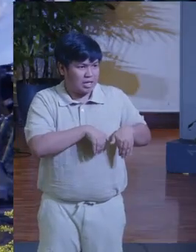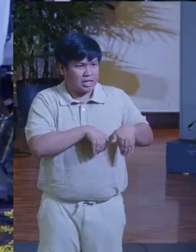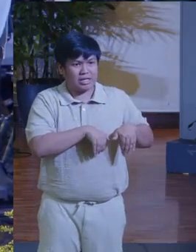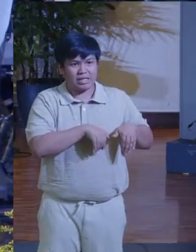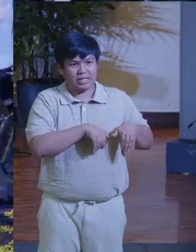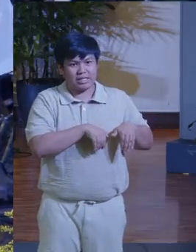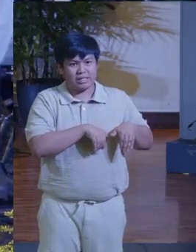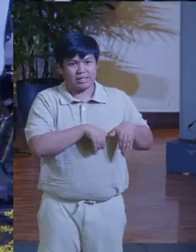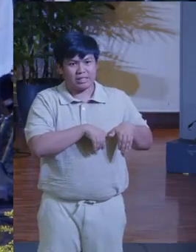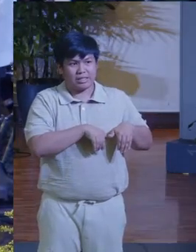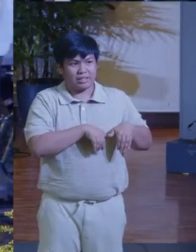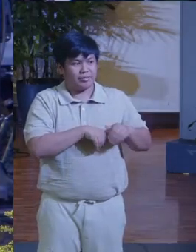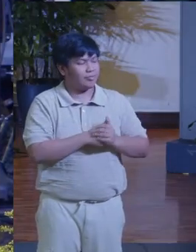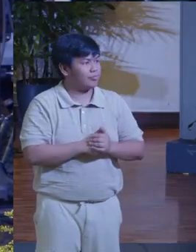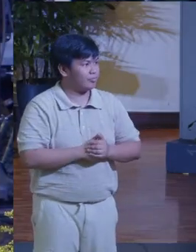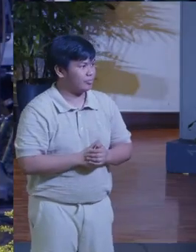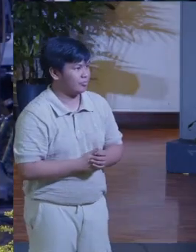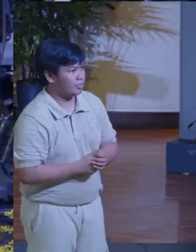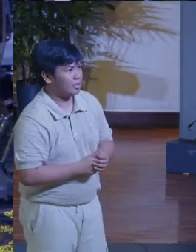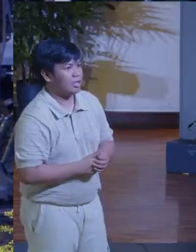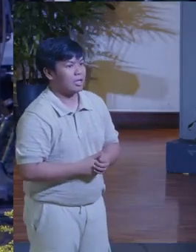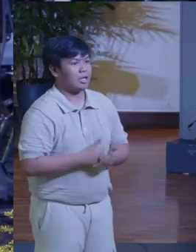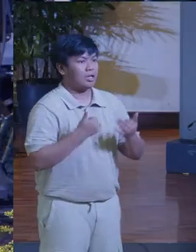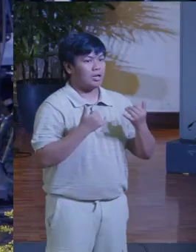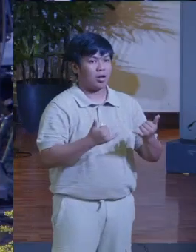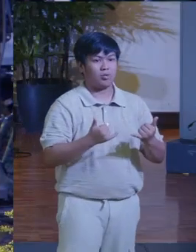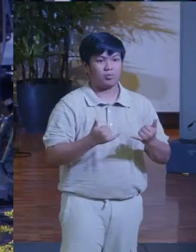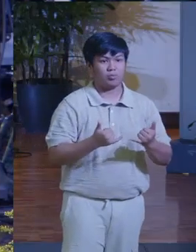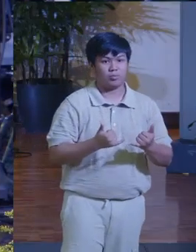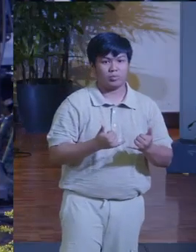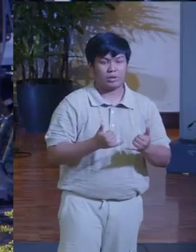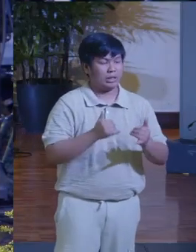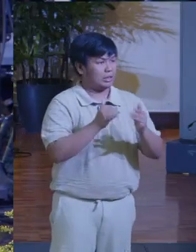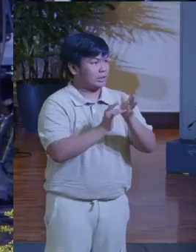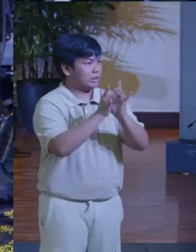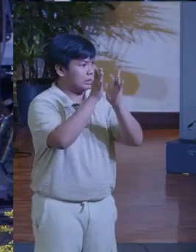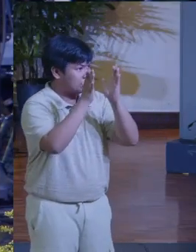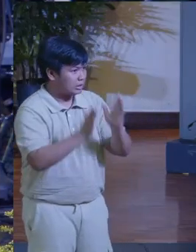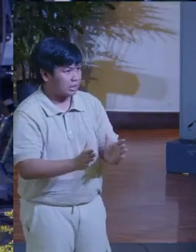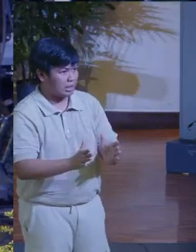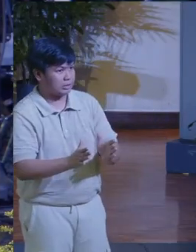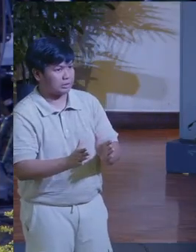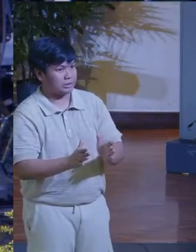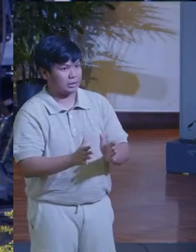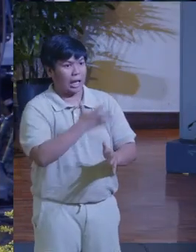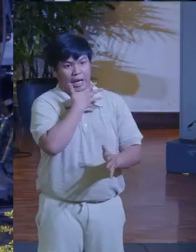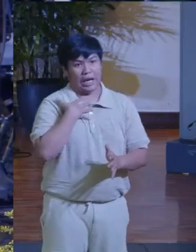Kaya ang tawag nila doon, carnal Christian. Pero sa totoo lang, walang Christian na carnal.